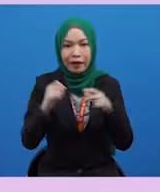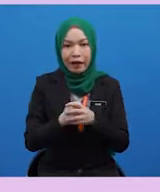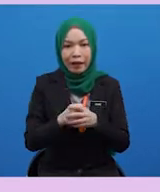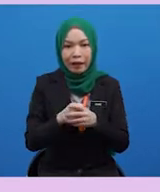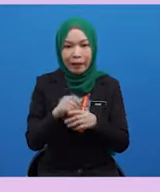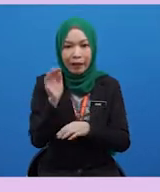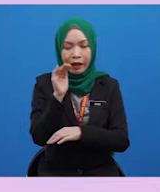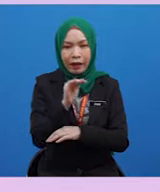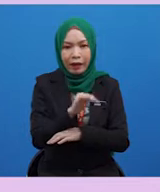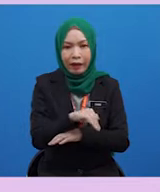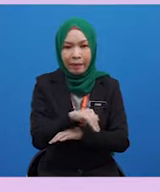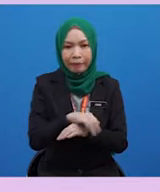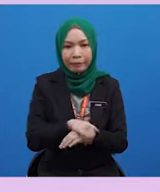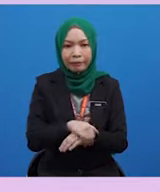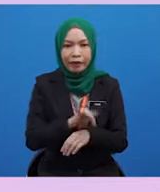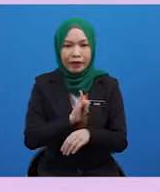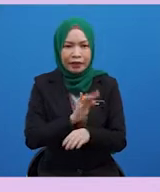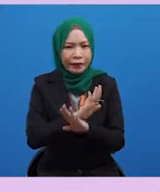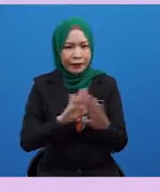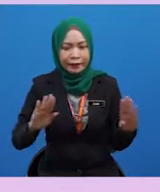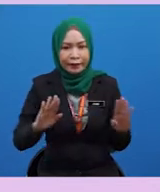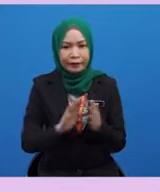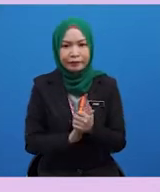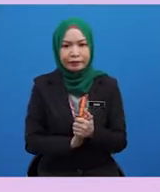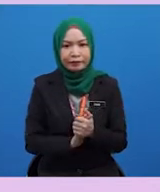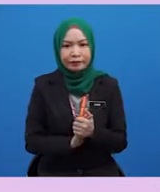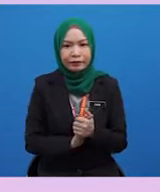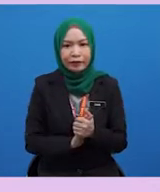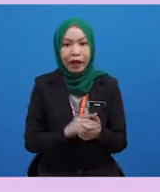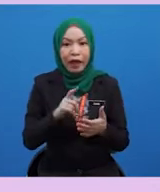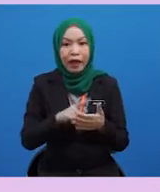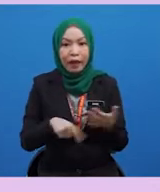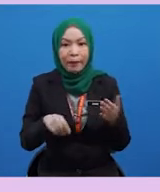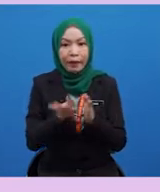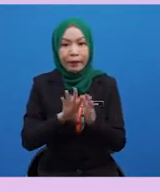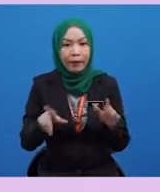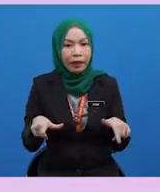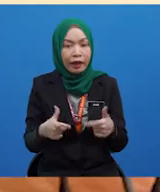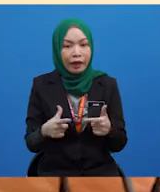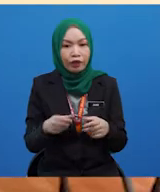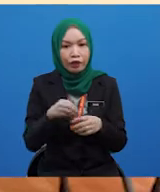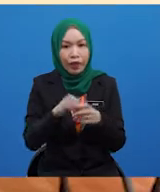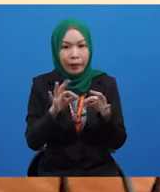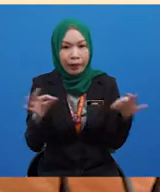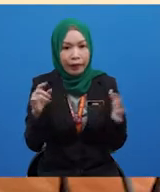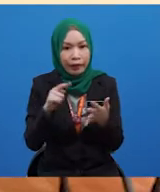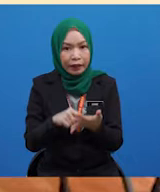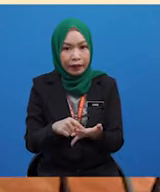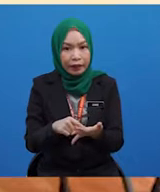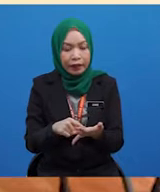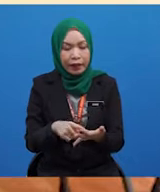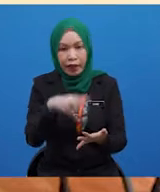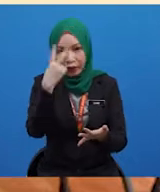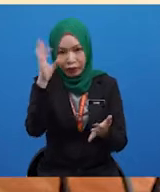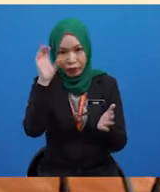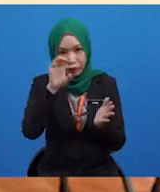ini berlaku penghilangan frasa ke pasar malam dalam ayat yang kedua. Berdasarkan contoh-contoh